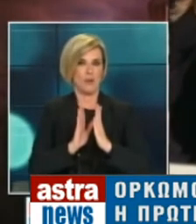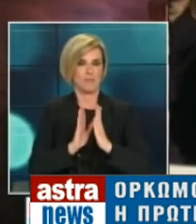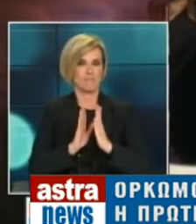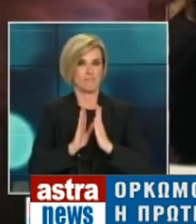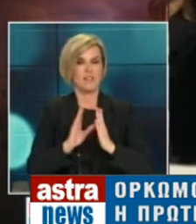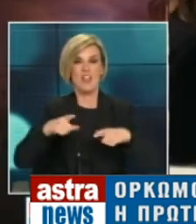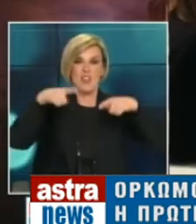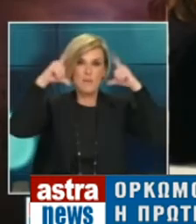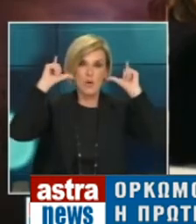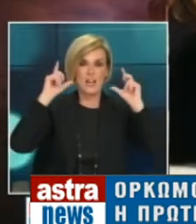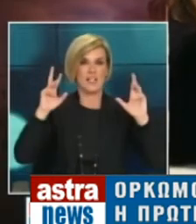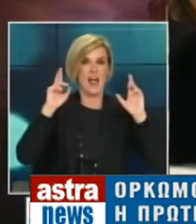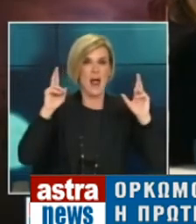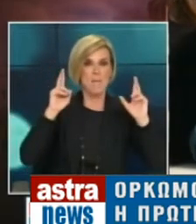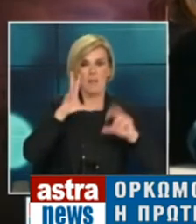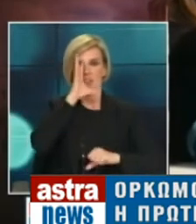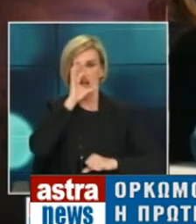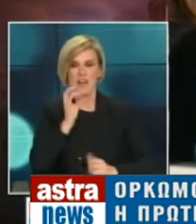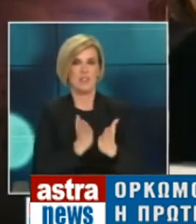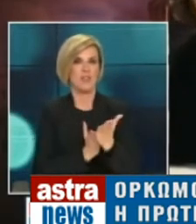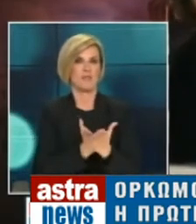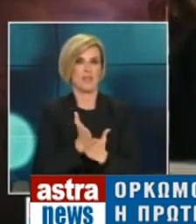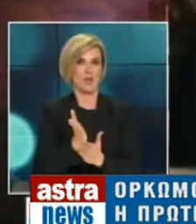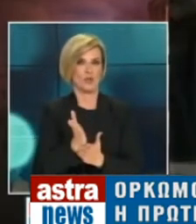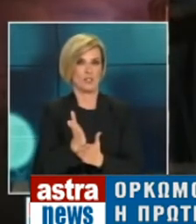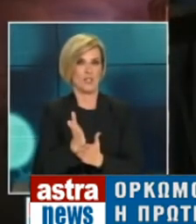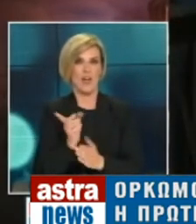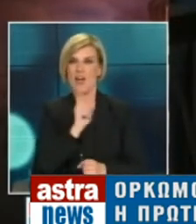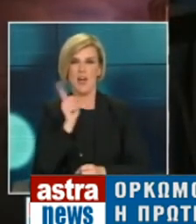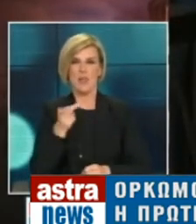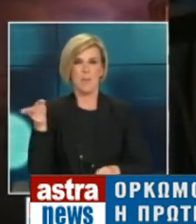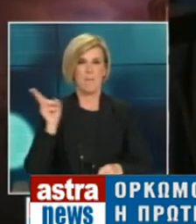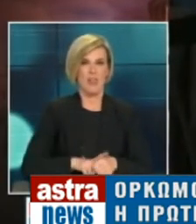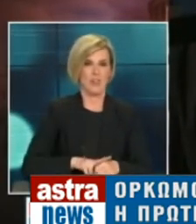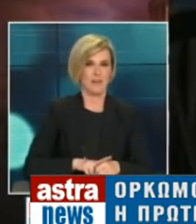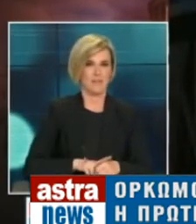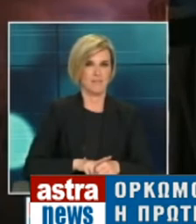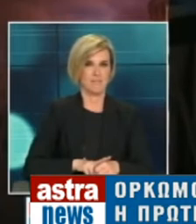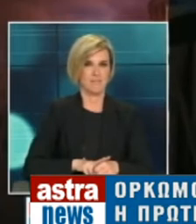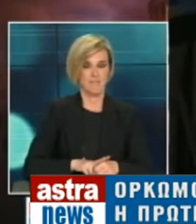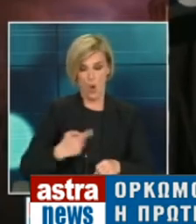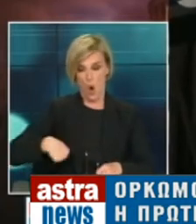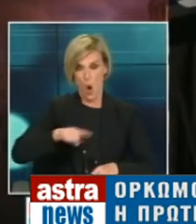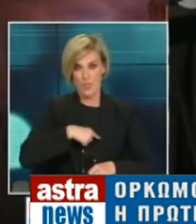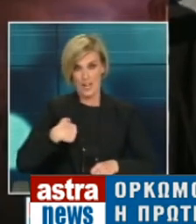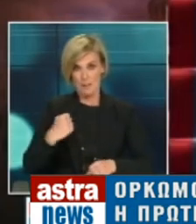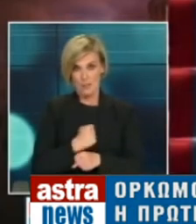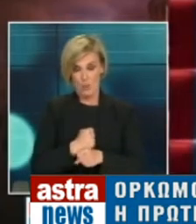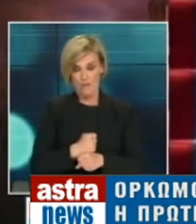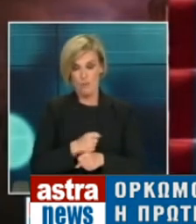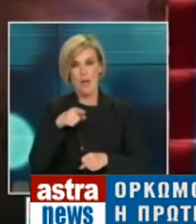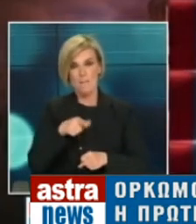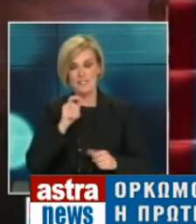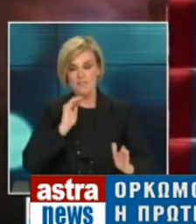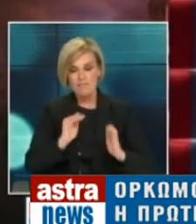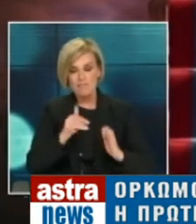στιγμή της δημοκρατίας, της ελπίδας, της αλήθειας, της δικαιοσύνης που δεν πέθαιναν κατά τη διάρκεια της δικής μας βάρδιας, αλλά εμείς